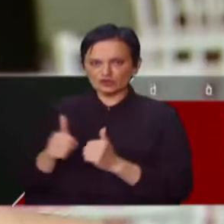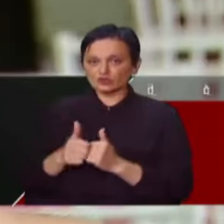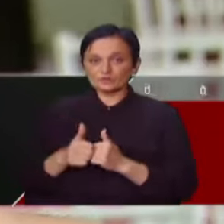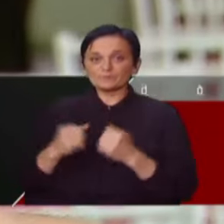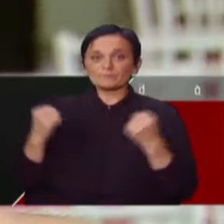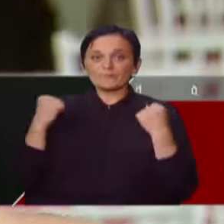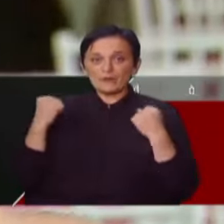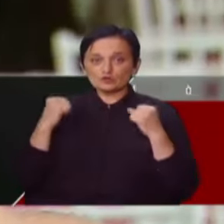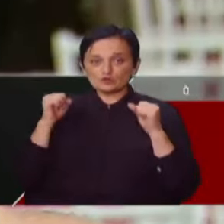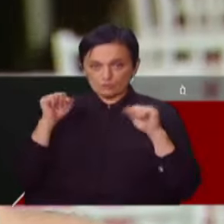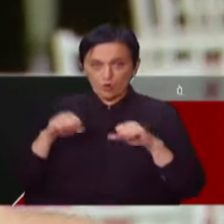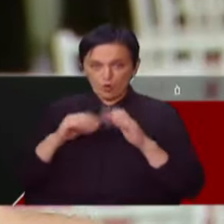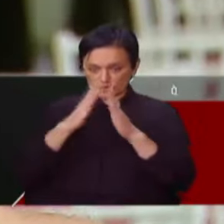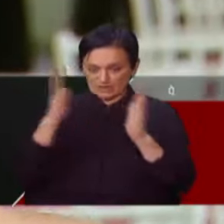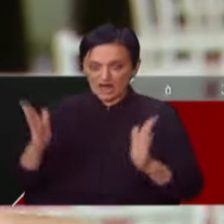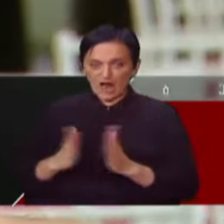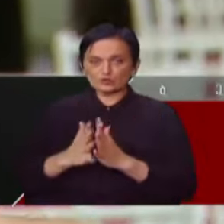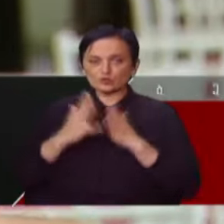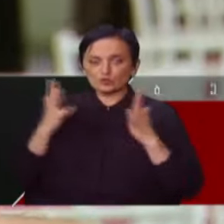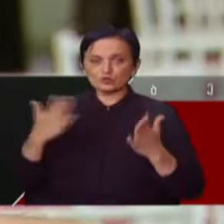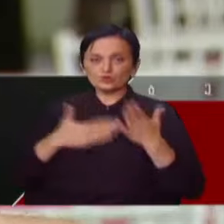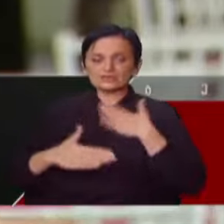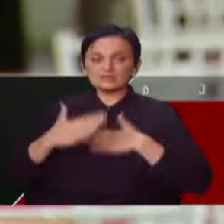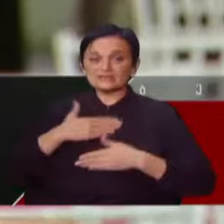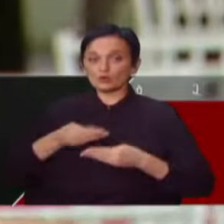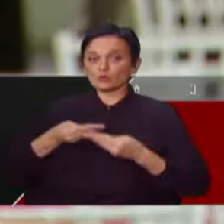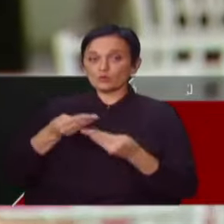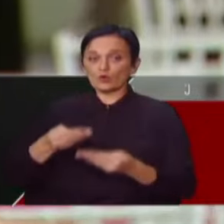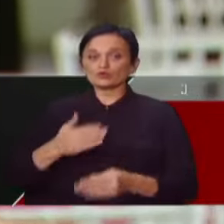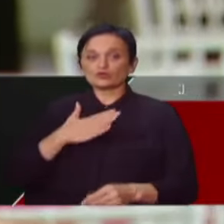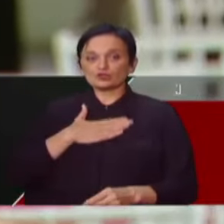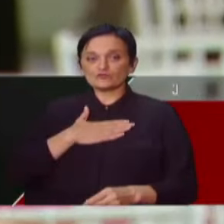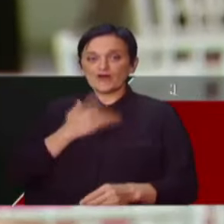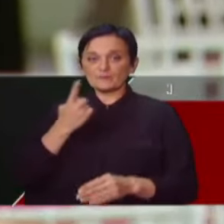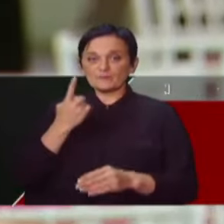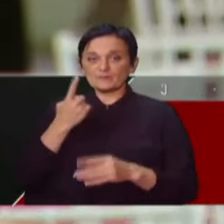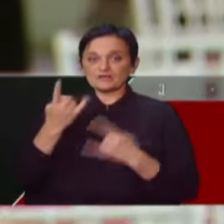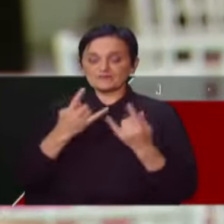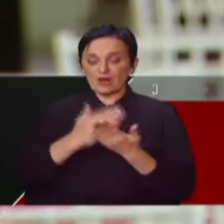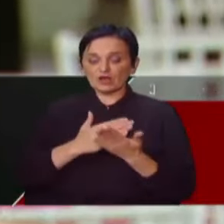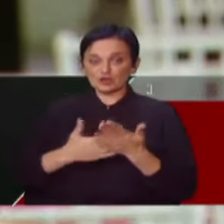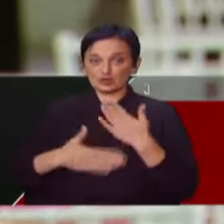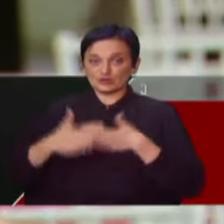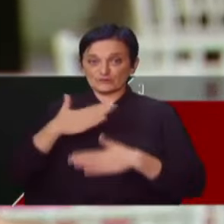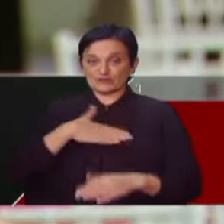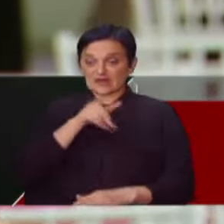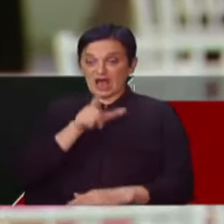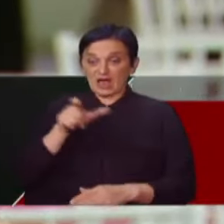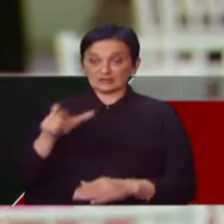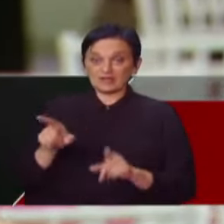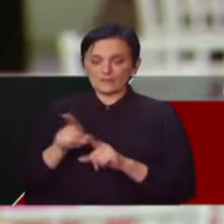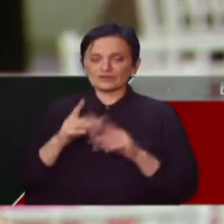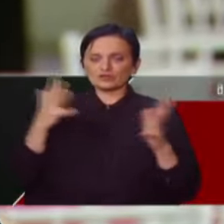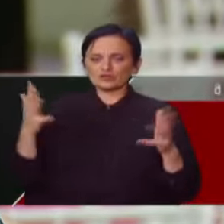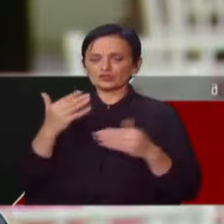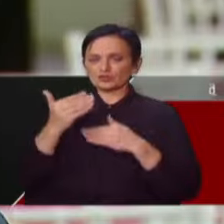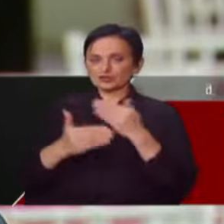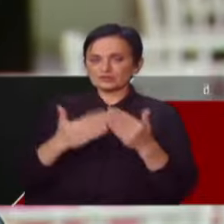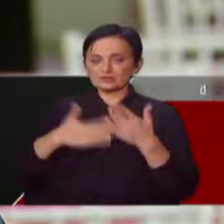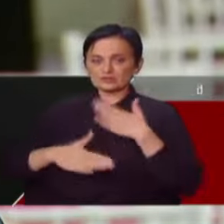შეუძლია ყოველას გაერთიანება და უდიდესი სიხარულის მოტანა და ჩვენ პირველად ძალიან გვხარია რომ აი ადამიანებამდე ამ დიდი წარმატების